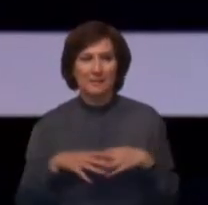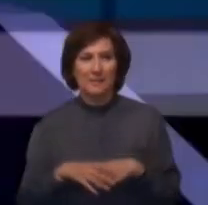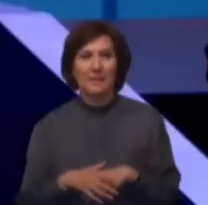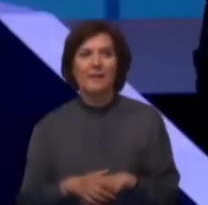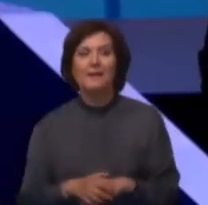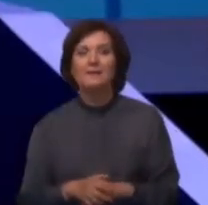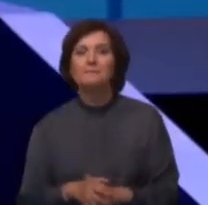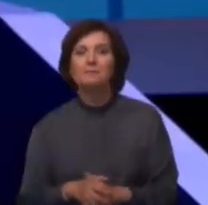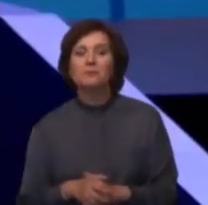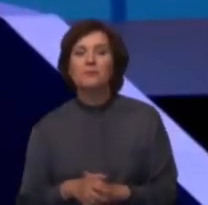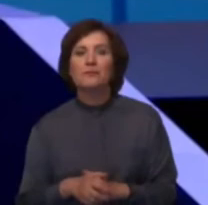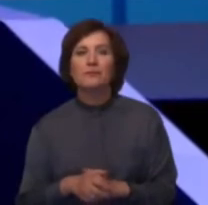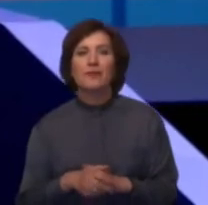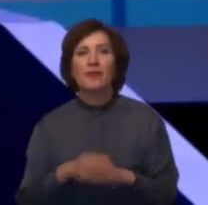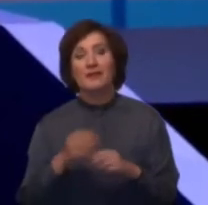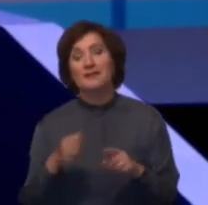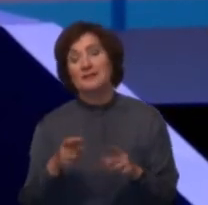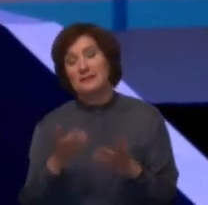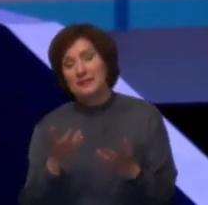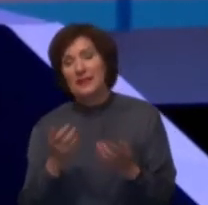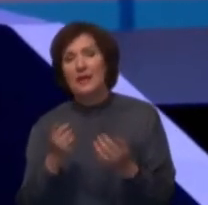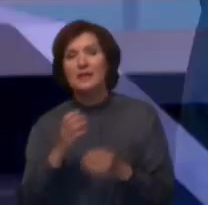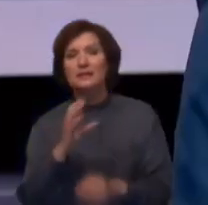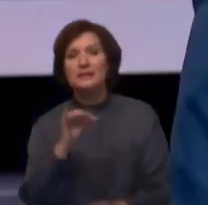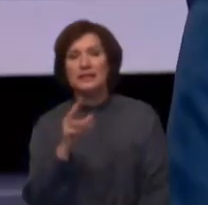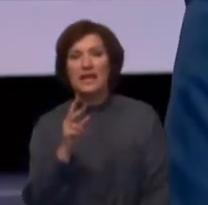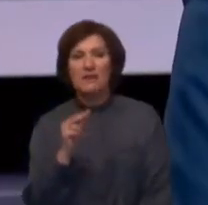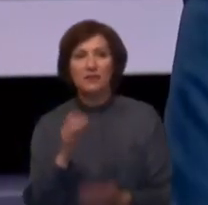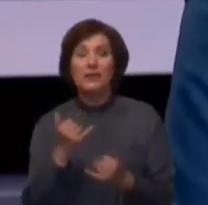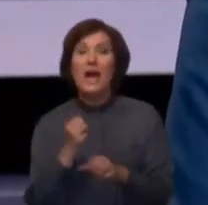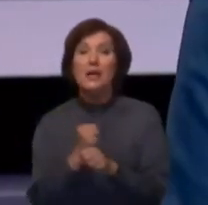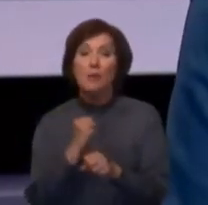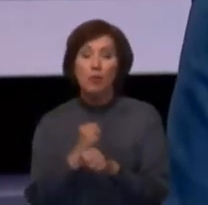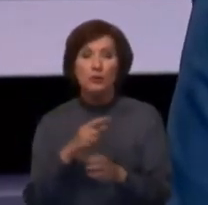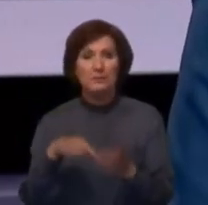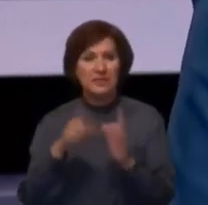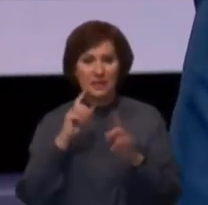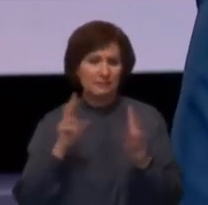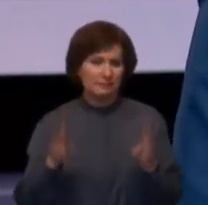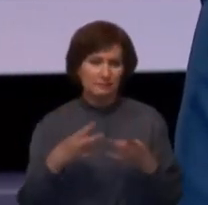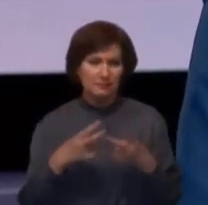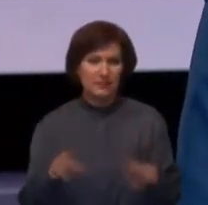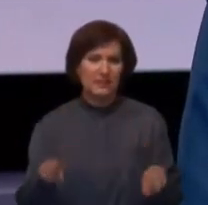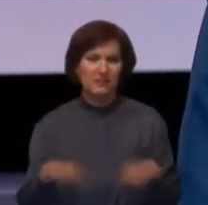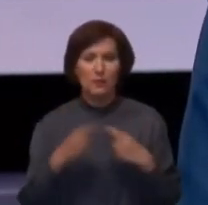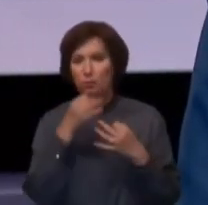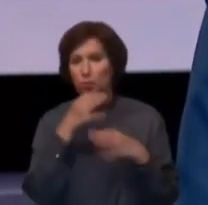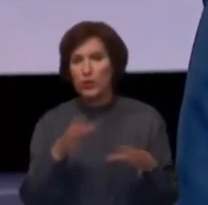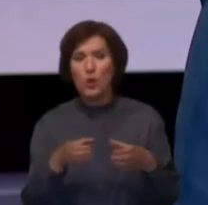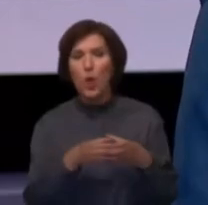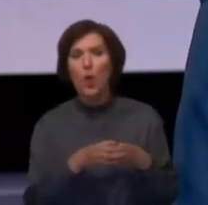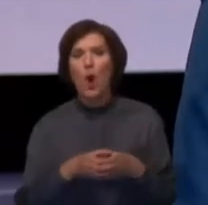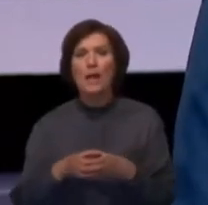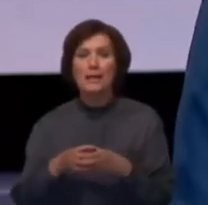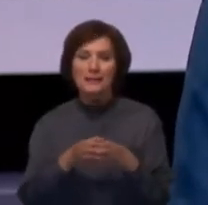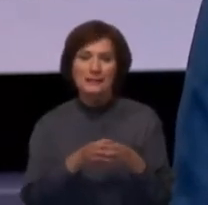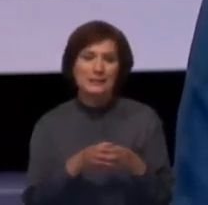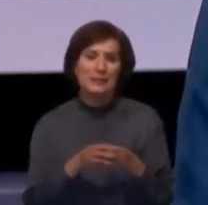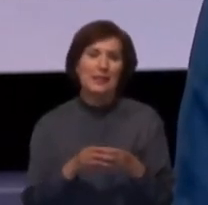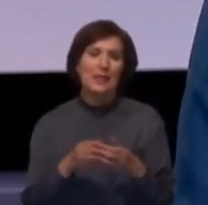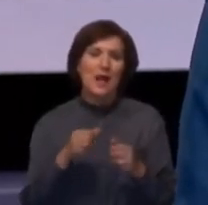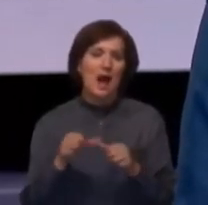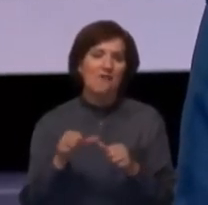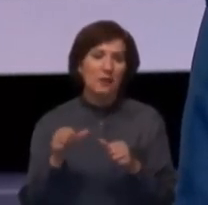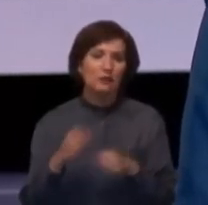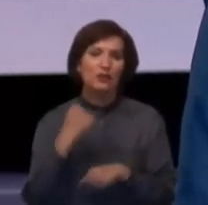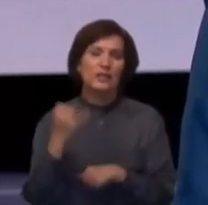Добре, це риторична ремарка. Олександр Сенкевич. Для роботи міської ради не потрібне створення будь-якої коаліції.